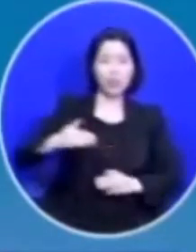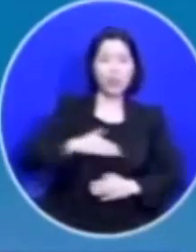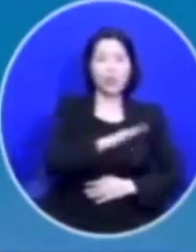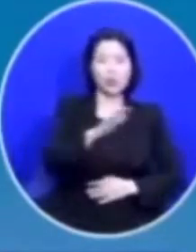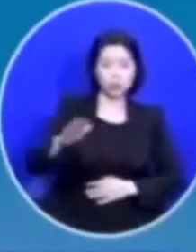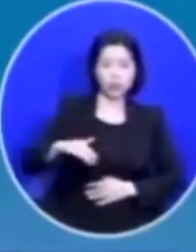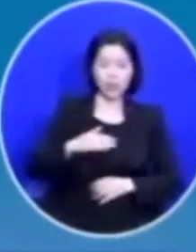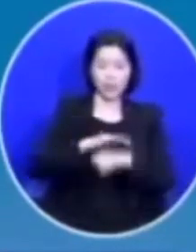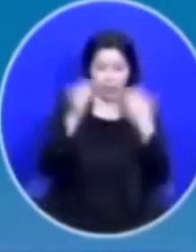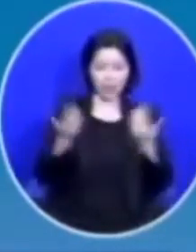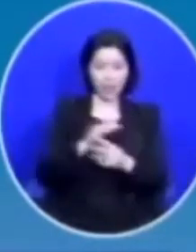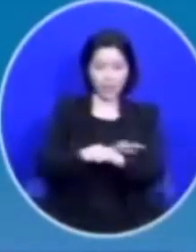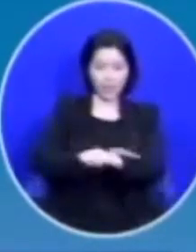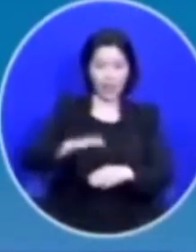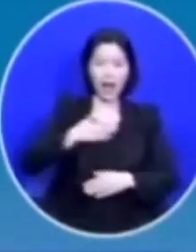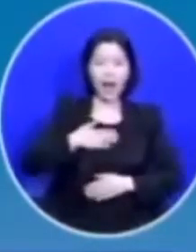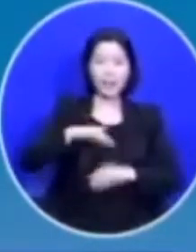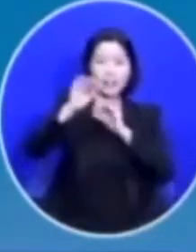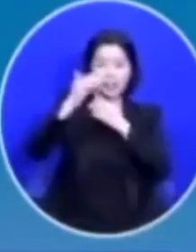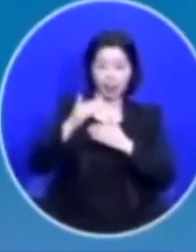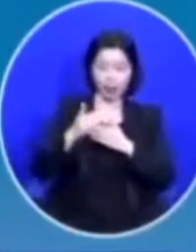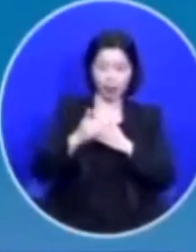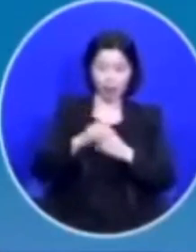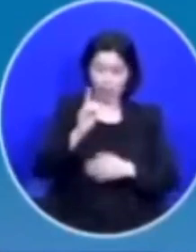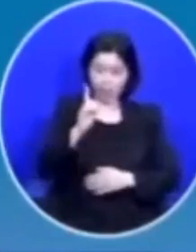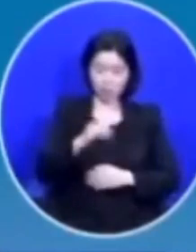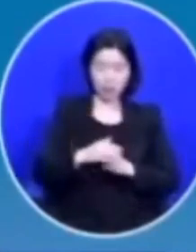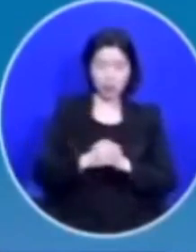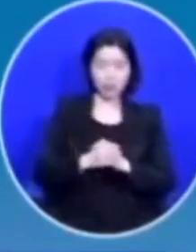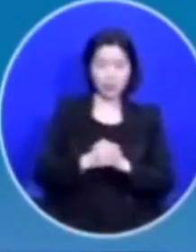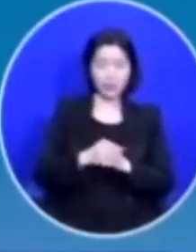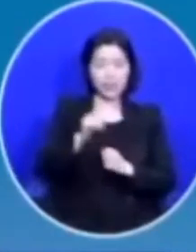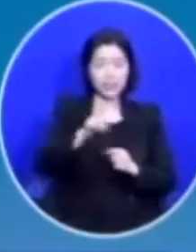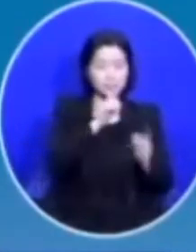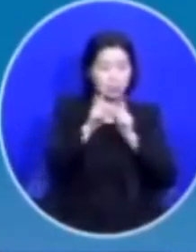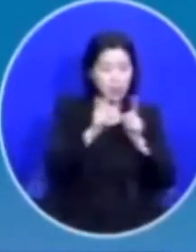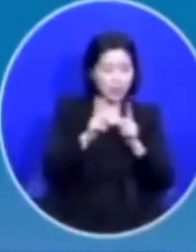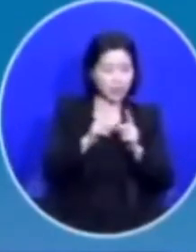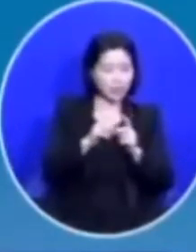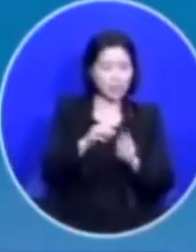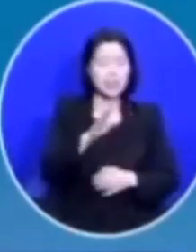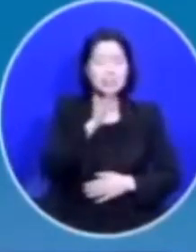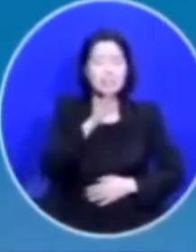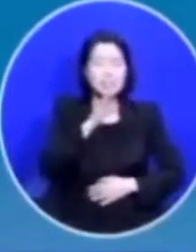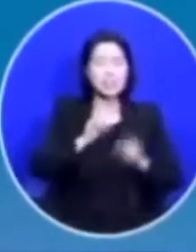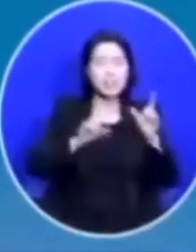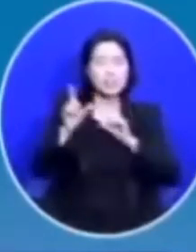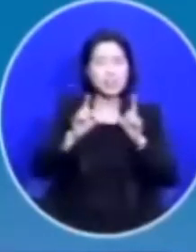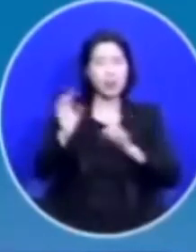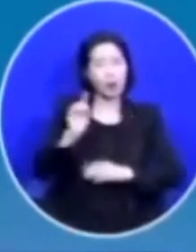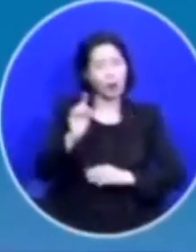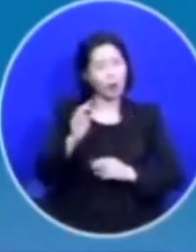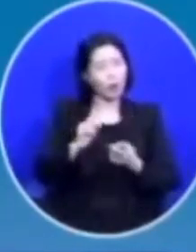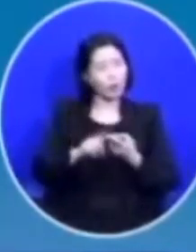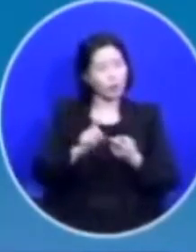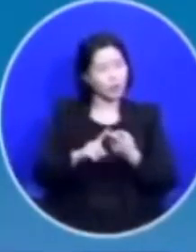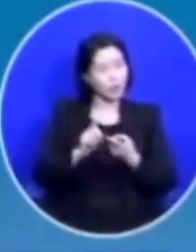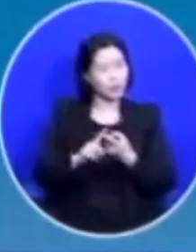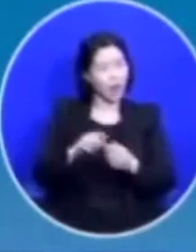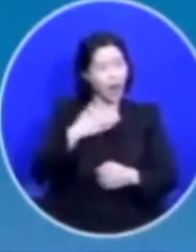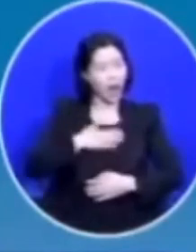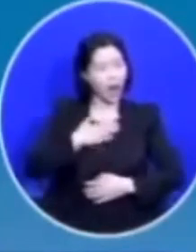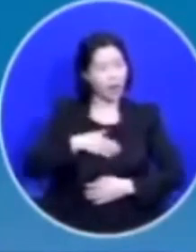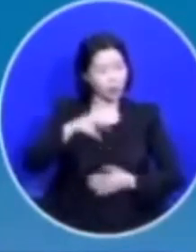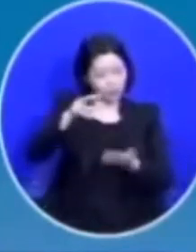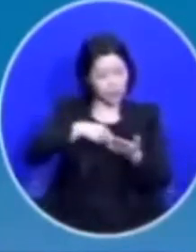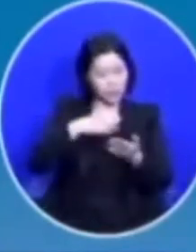우리가 이미 다 잘 아는 내용이지만 한번 우리가 그 말씀을 실제 상황이 어떤지를 알고 한번 읽어볼 필요가